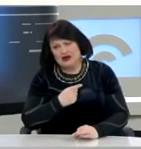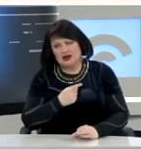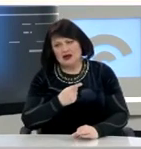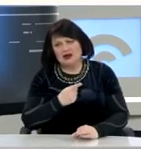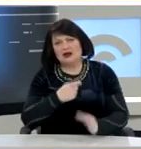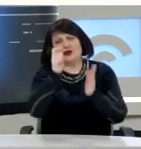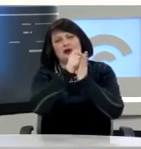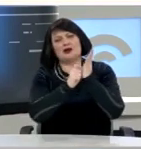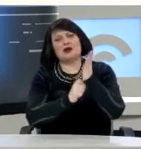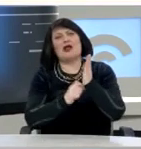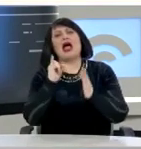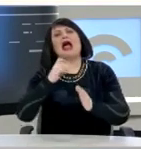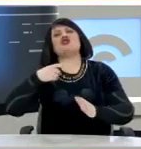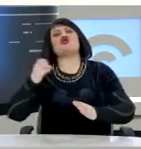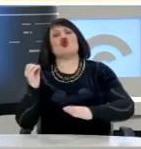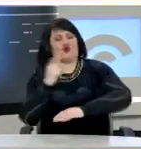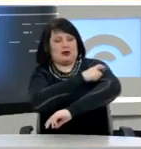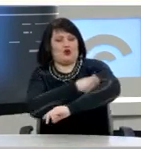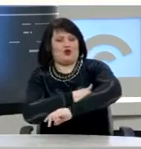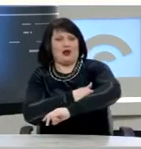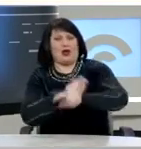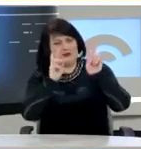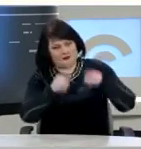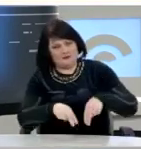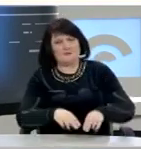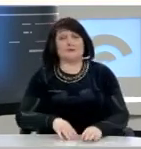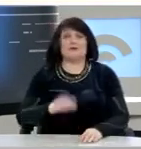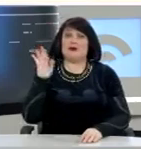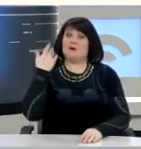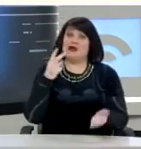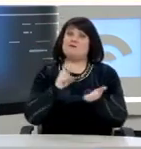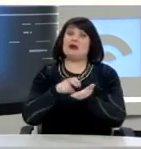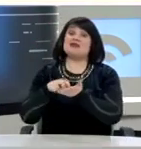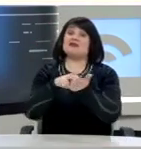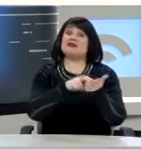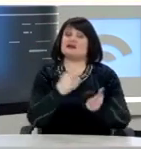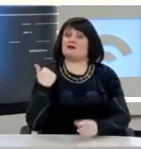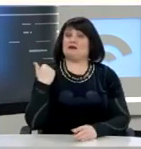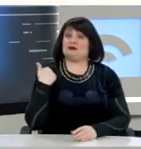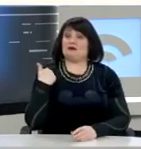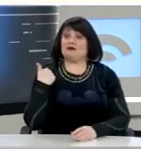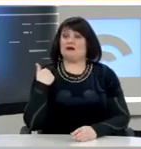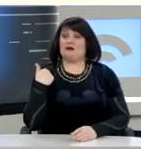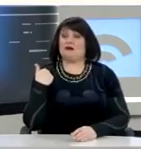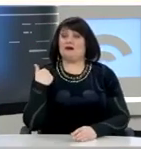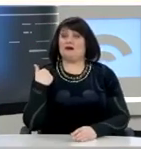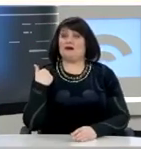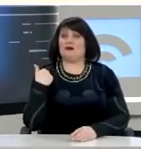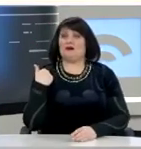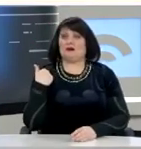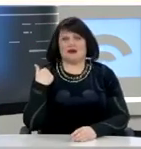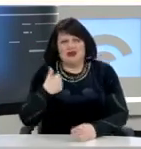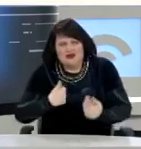στους καταλόγους του ΙΕ και του ISO. Και διαπιστώνουν οι παλιοί μας καλοί πρέσβεις, δεν καταδαχτήκαμε να